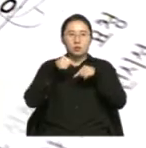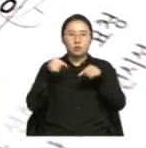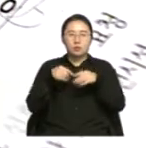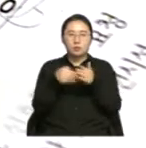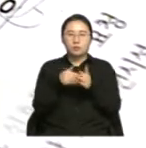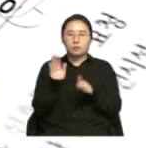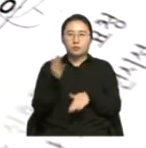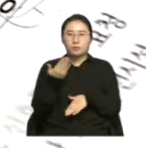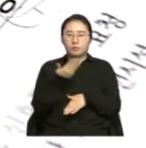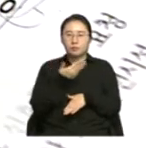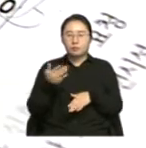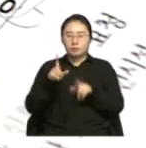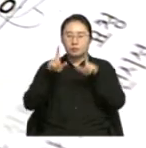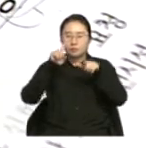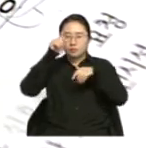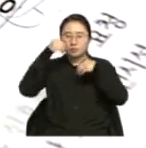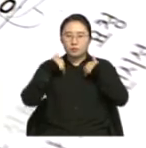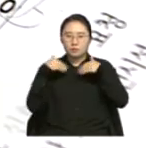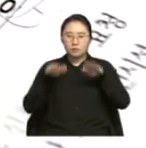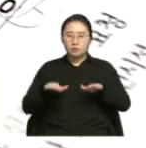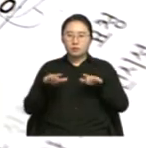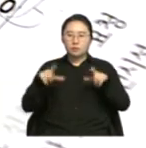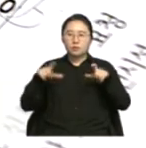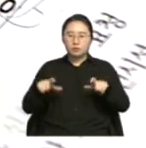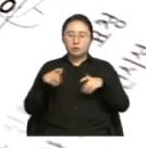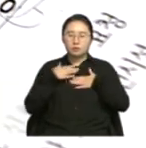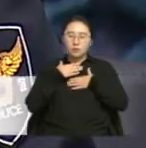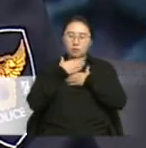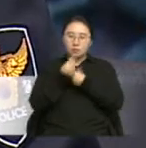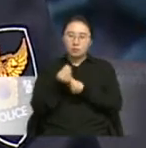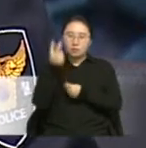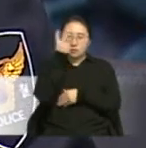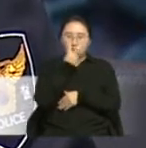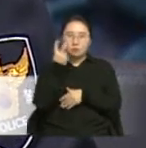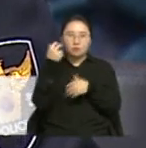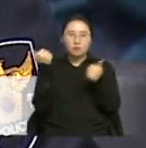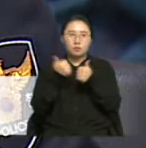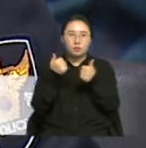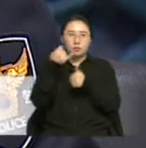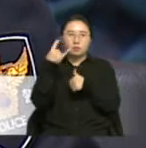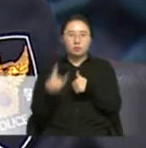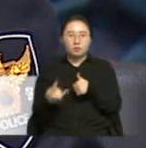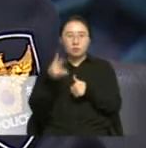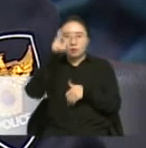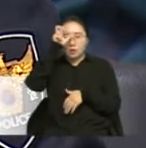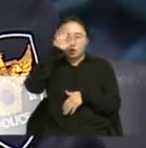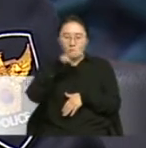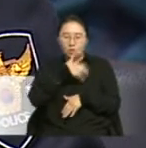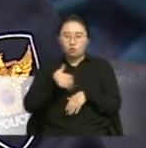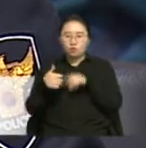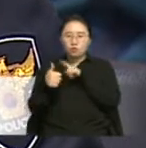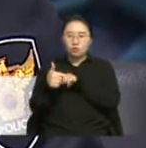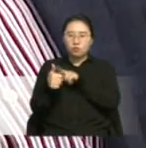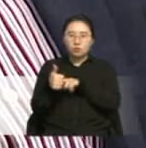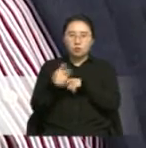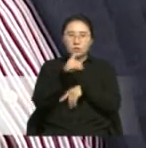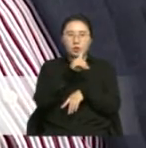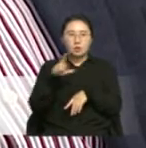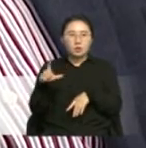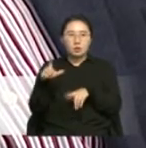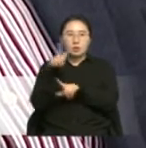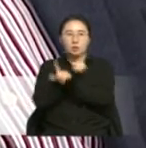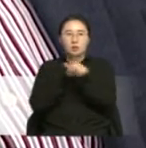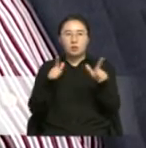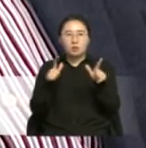씁니다 강동구청 에서 진행된 이번 지역 취한 협의회 강동구 청장과 강동 경찰서장 딜 i've 강동